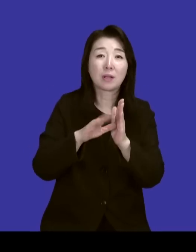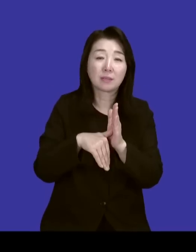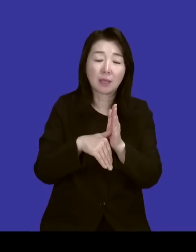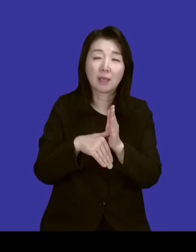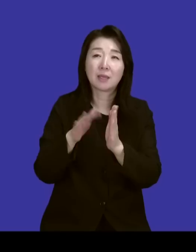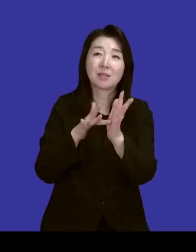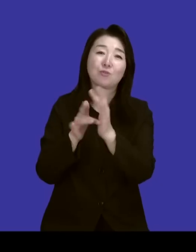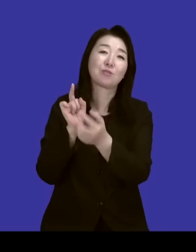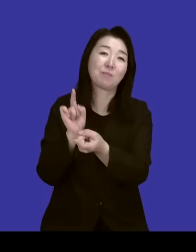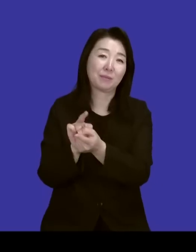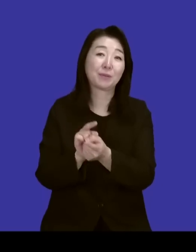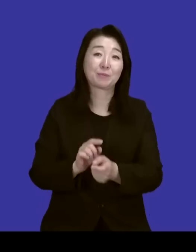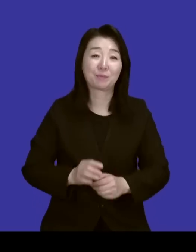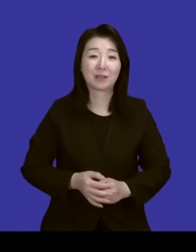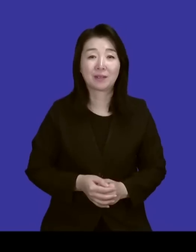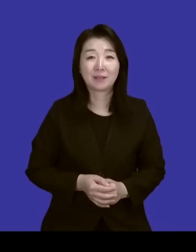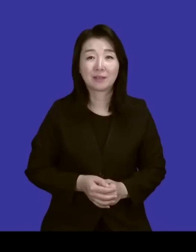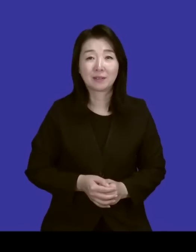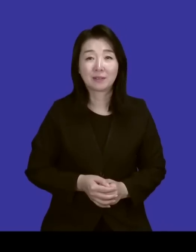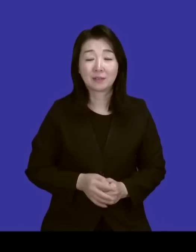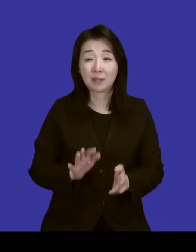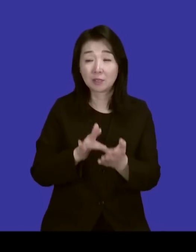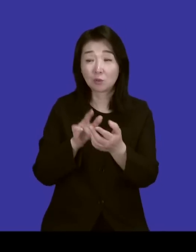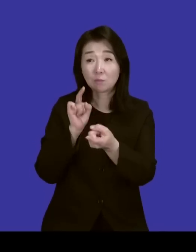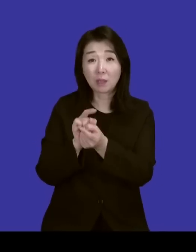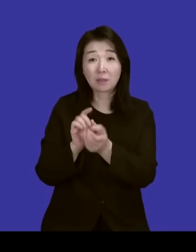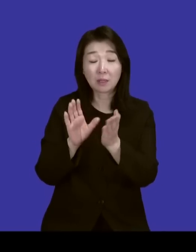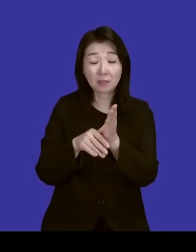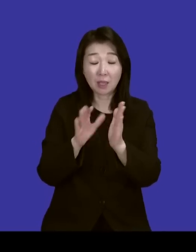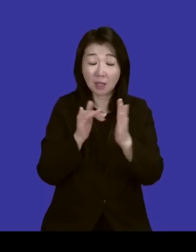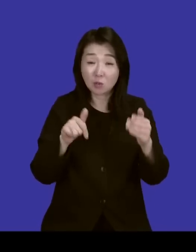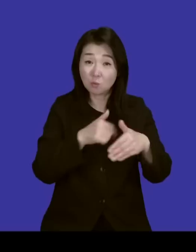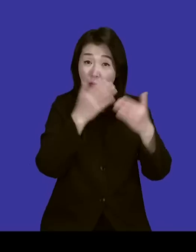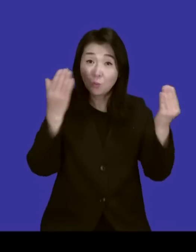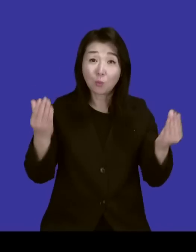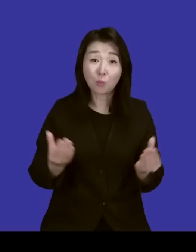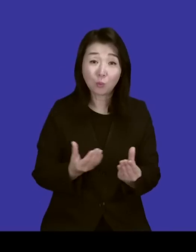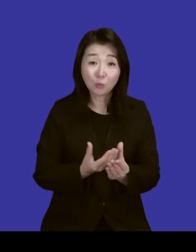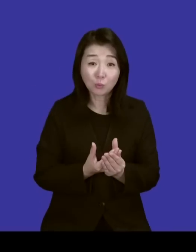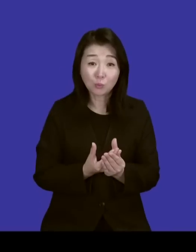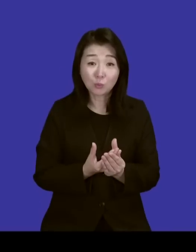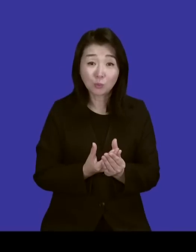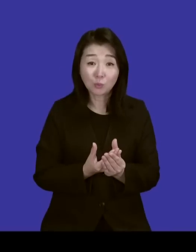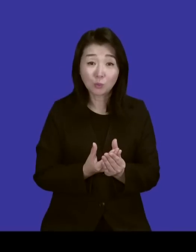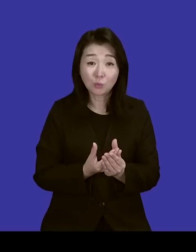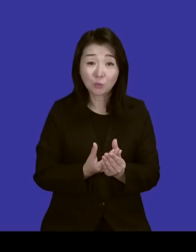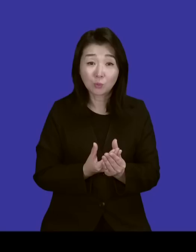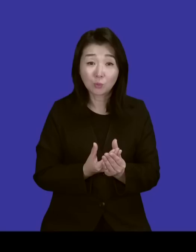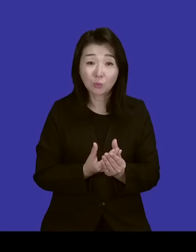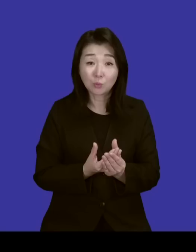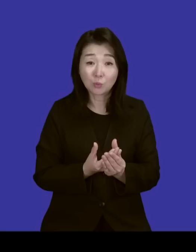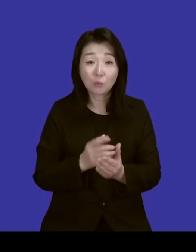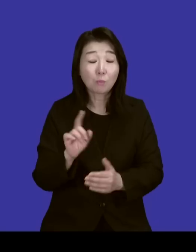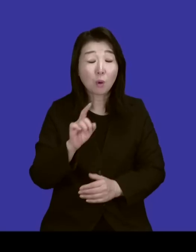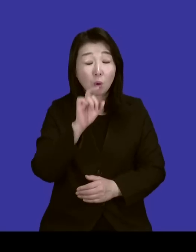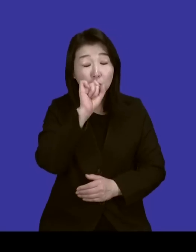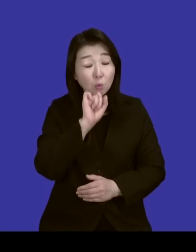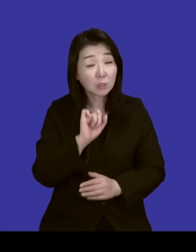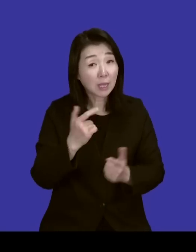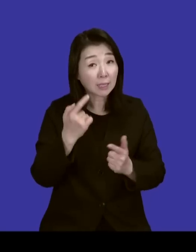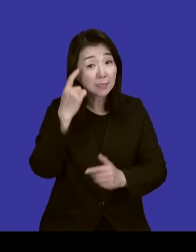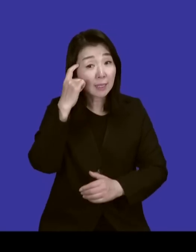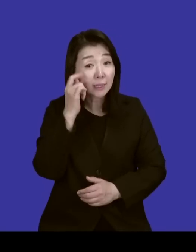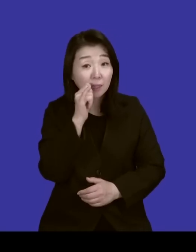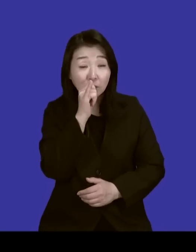네. 아니 가족 전체가 같이 좀 안 좋은 생각을 하셨었나 봐요. 아니